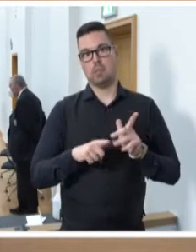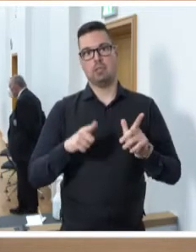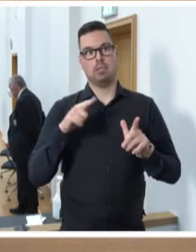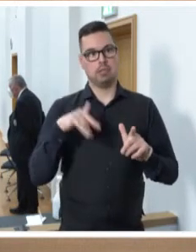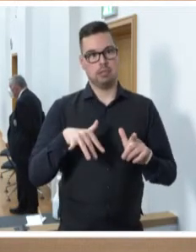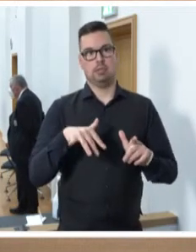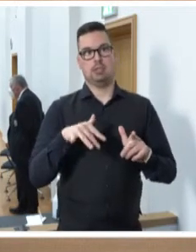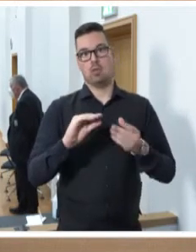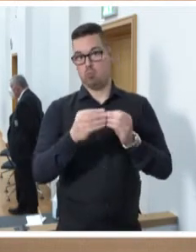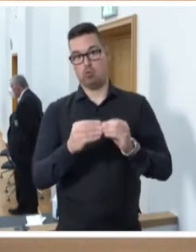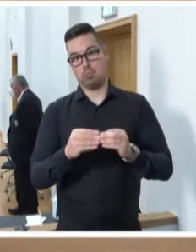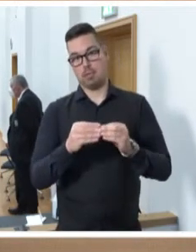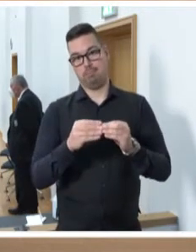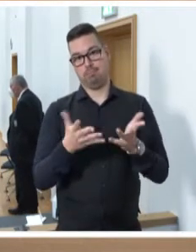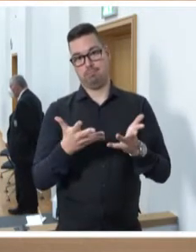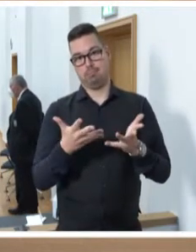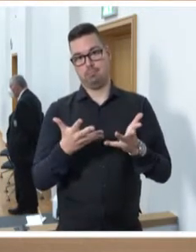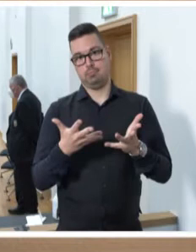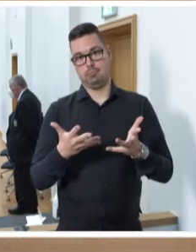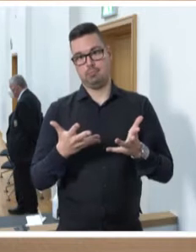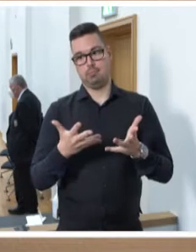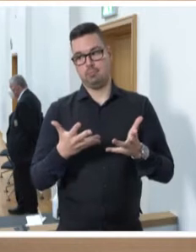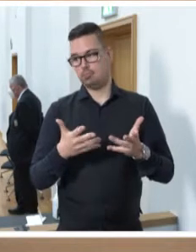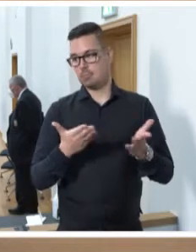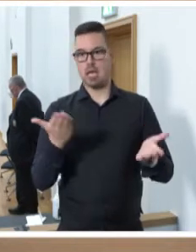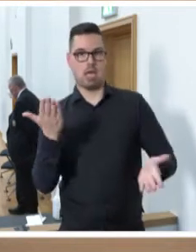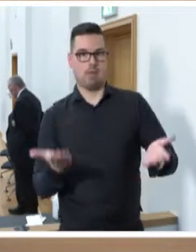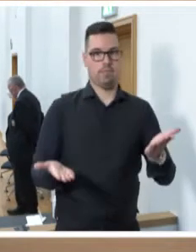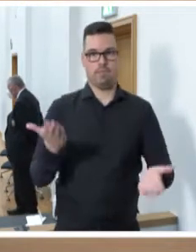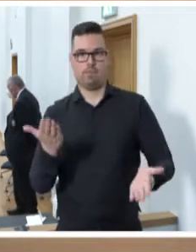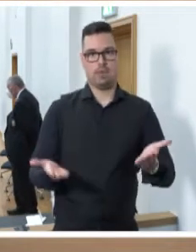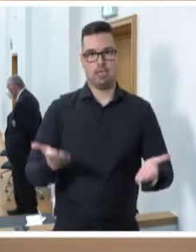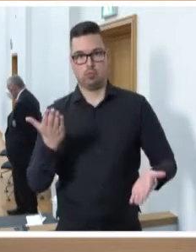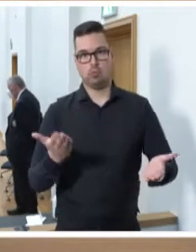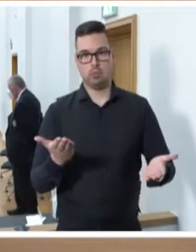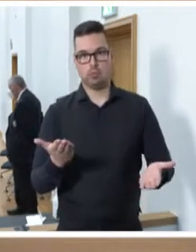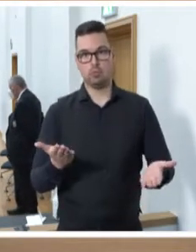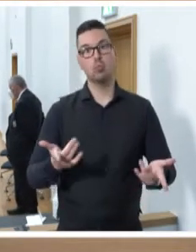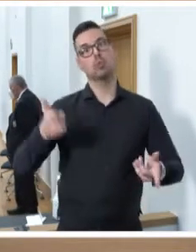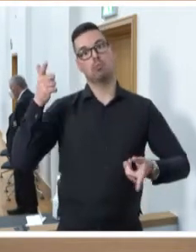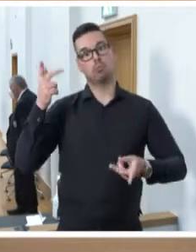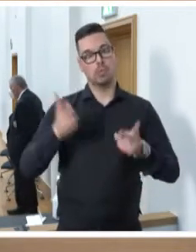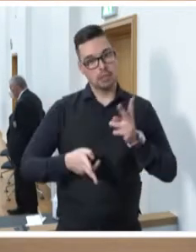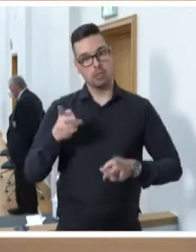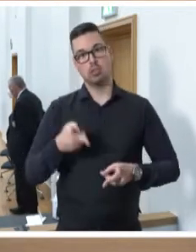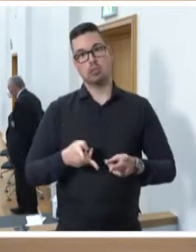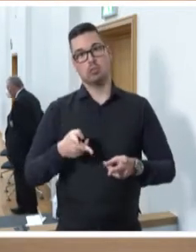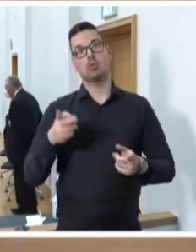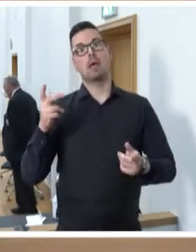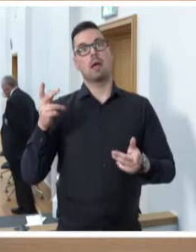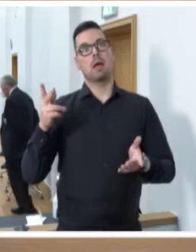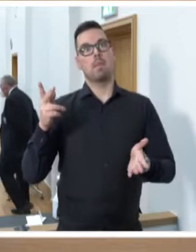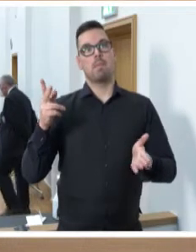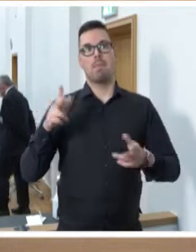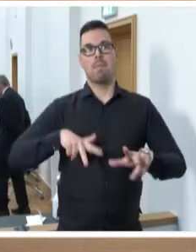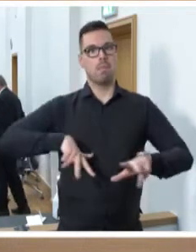seines Mandats abzuwägen. Diese Abwägung muss frei von Willkür sein. Das Parlament entscheidet